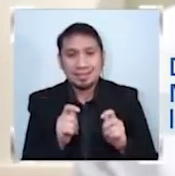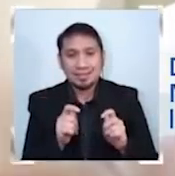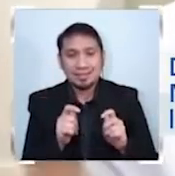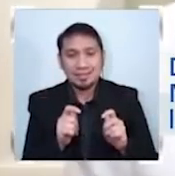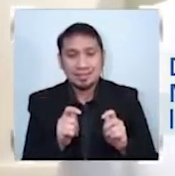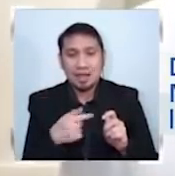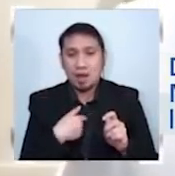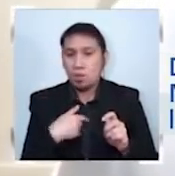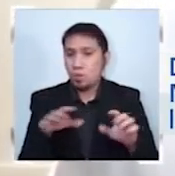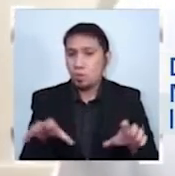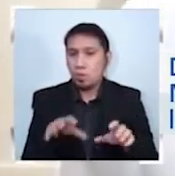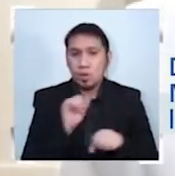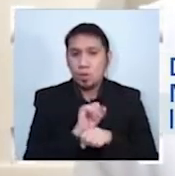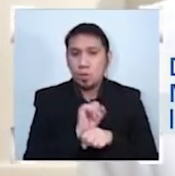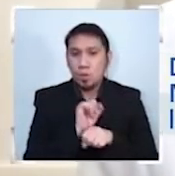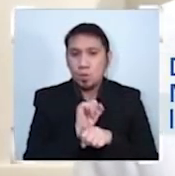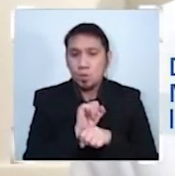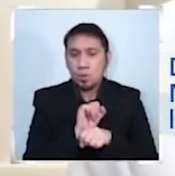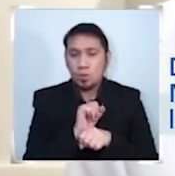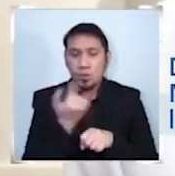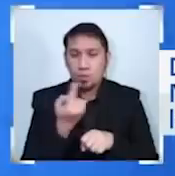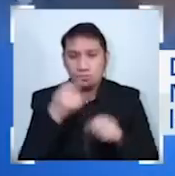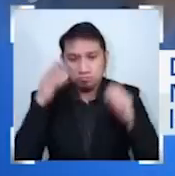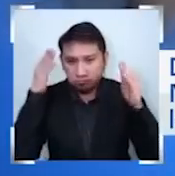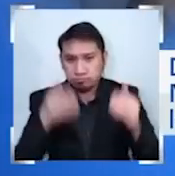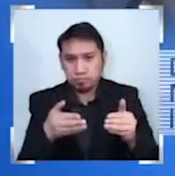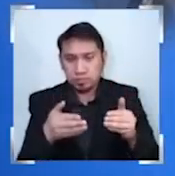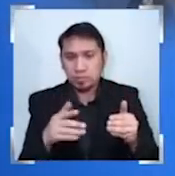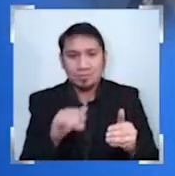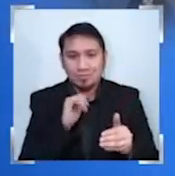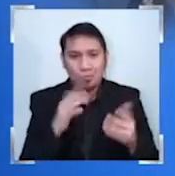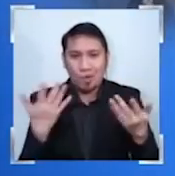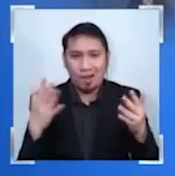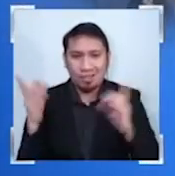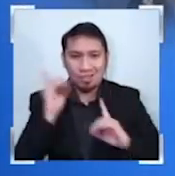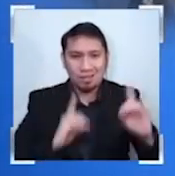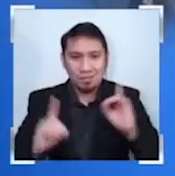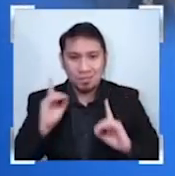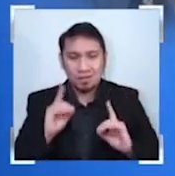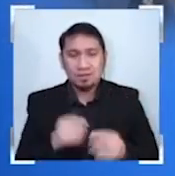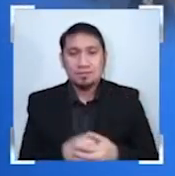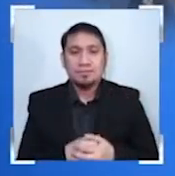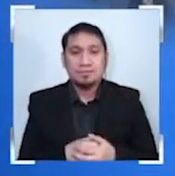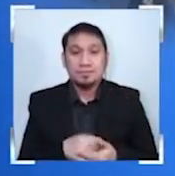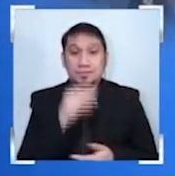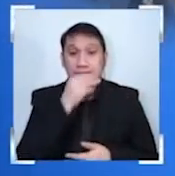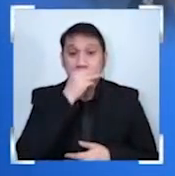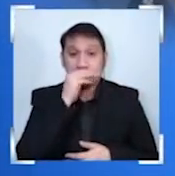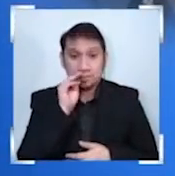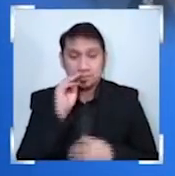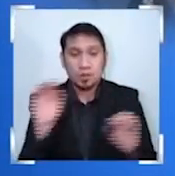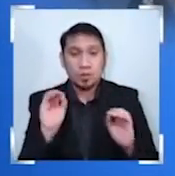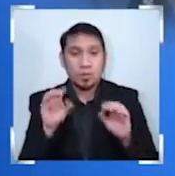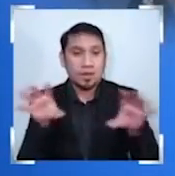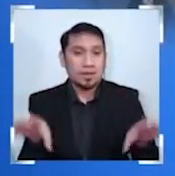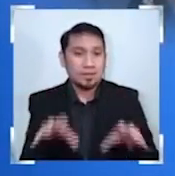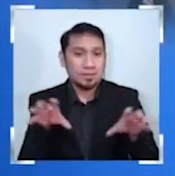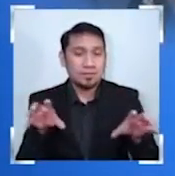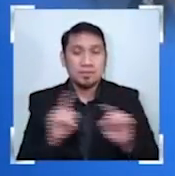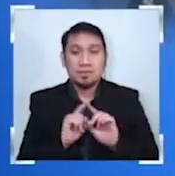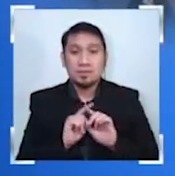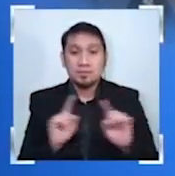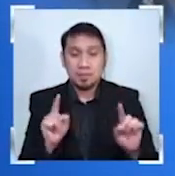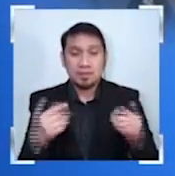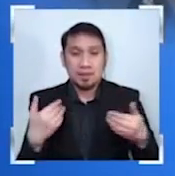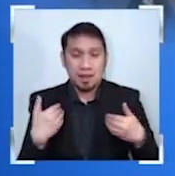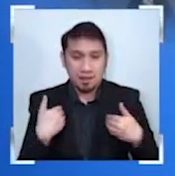ba? Hindi ko dinadrama. Si Senator Manny Pacquiao, walang public activity, pero may pahayag ng pakikiisa raw niya sa